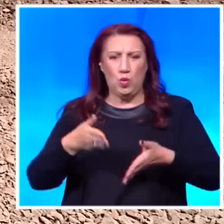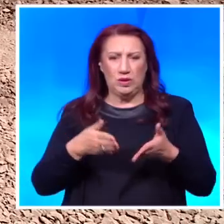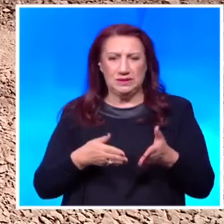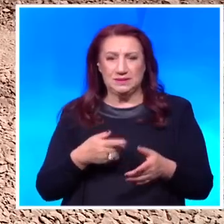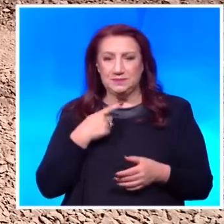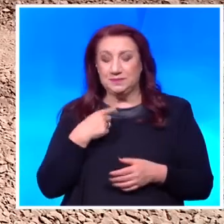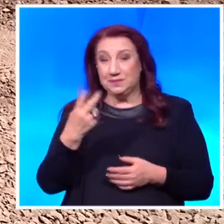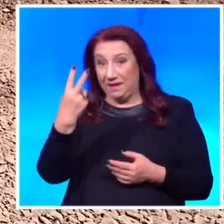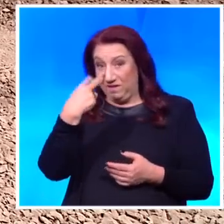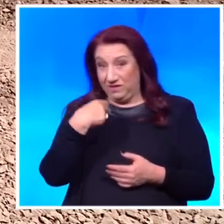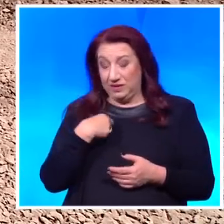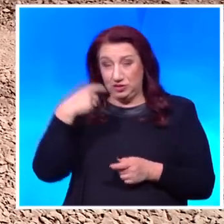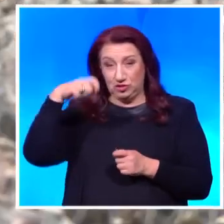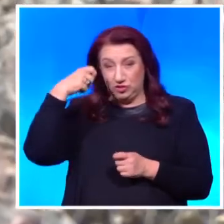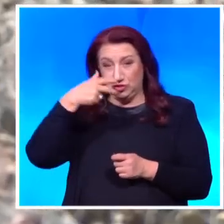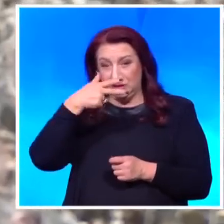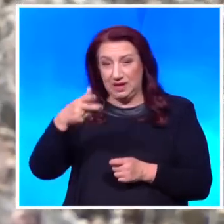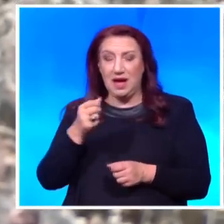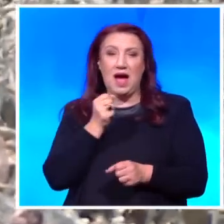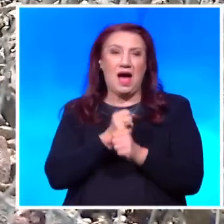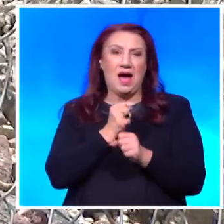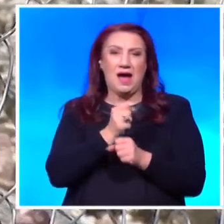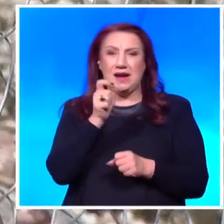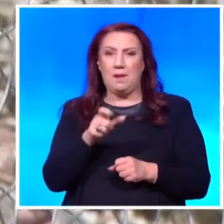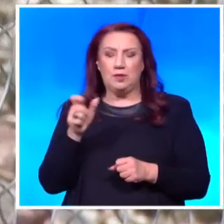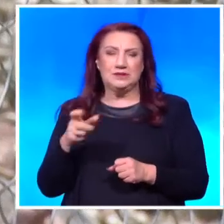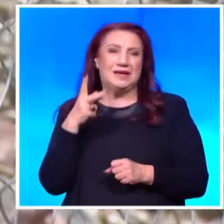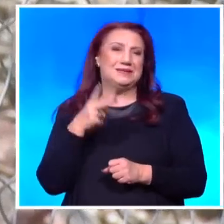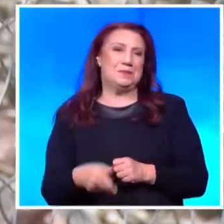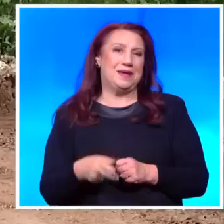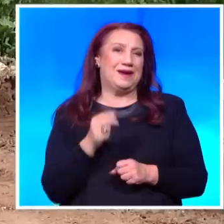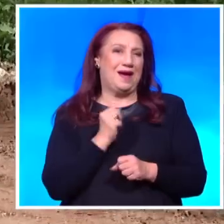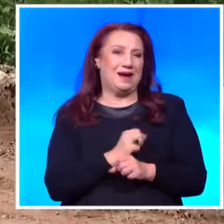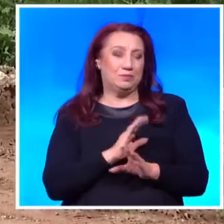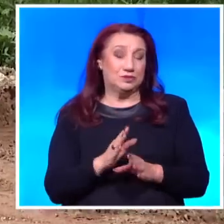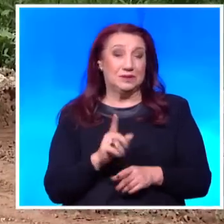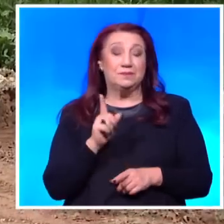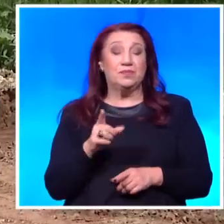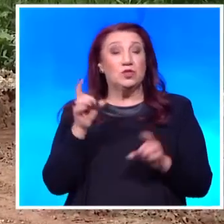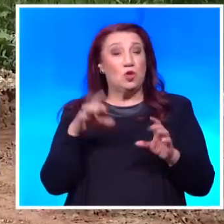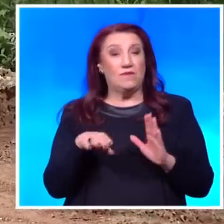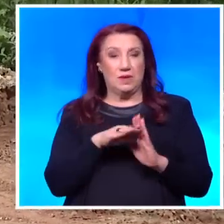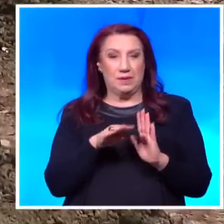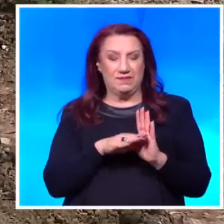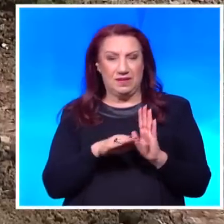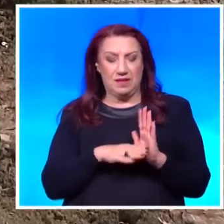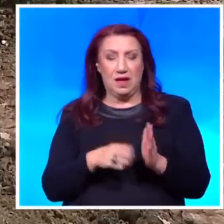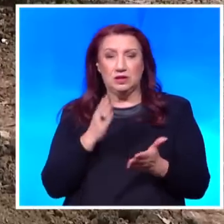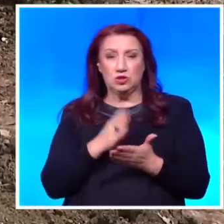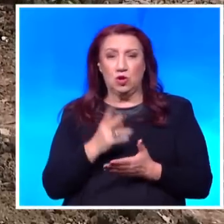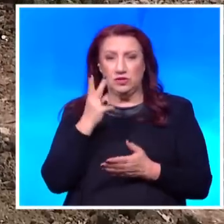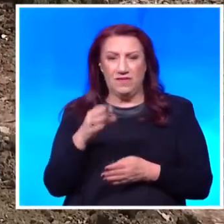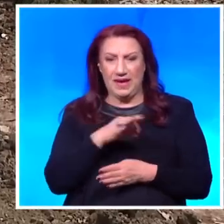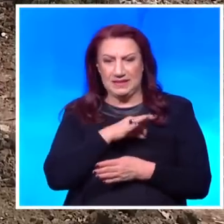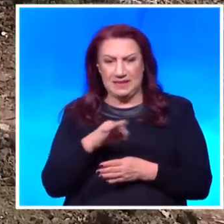работниците спират строителните дейности. Според новите правила в София, до 2 седмици всички строители, които нямат огради